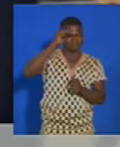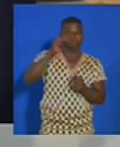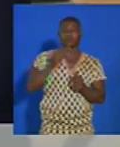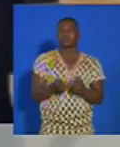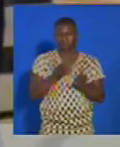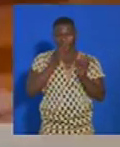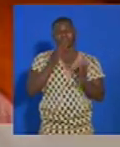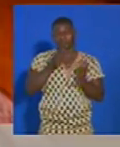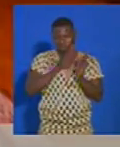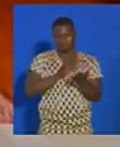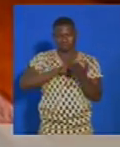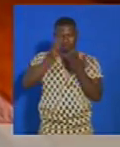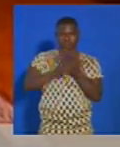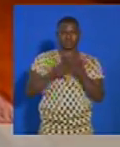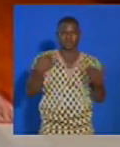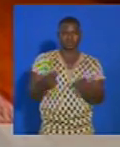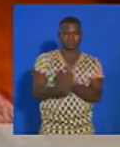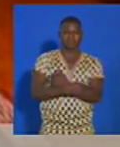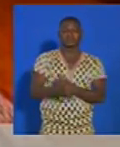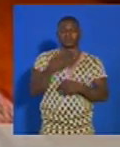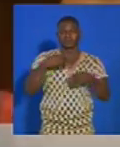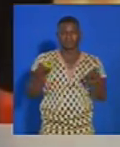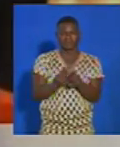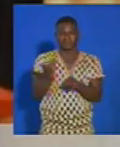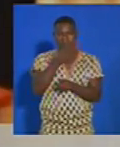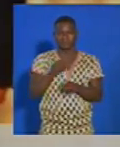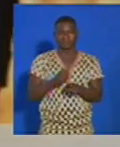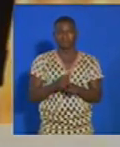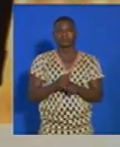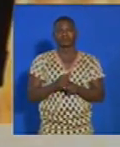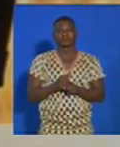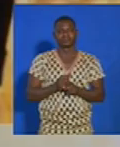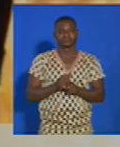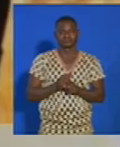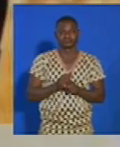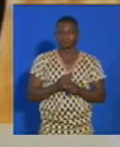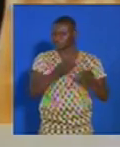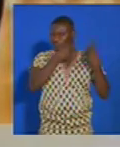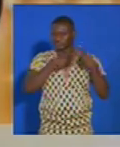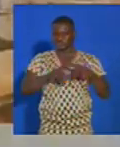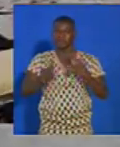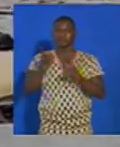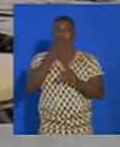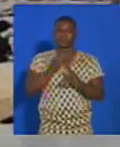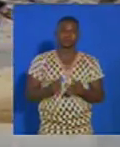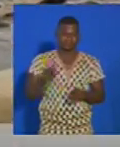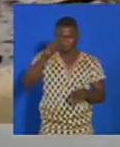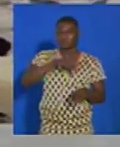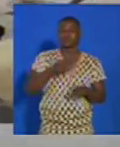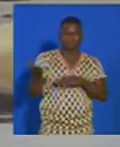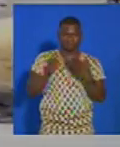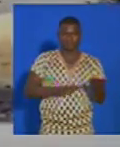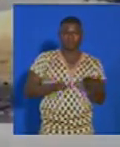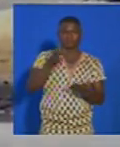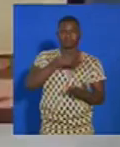aujourd'hui, de même qu'une réunion d'urgence du Conseil de sécurité de l'ONU. Depuis la chute de Muammar Kadhafi en 2011,